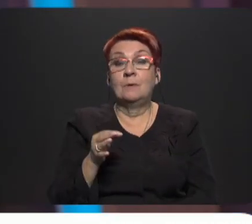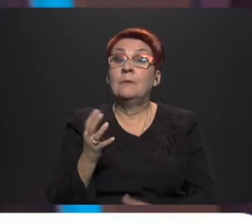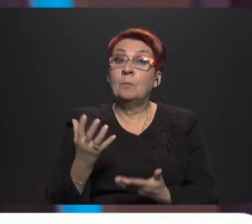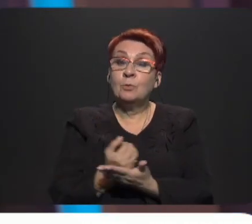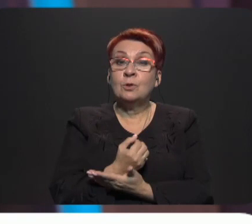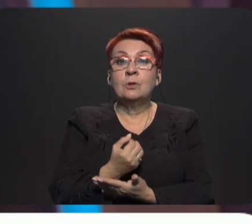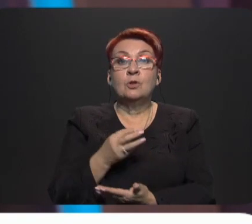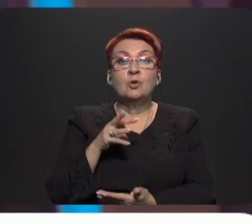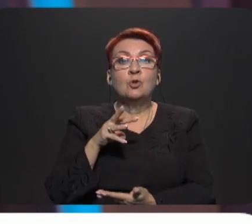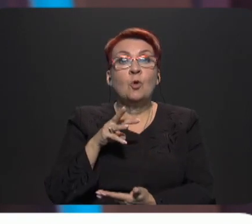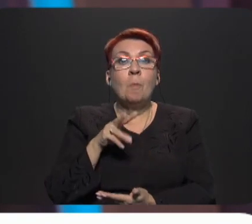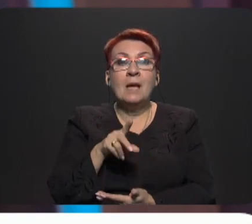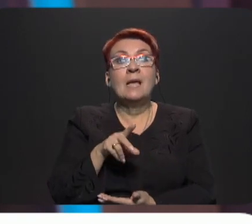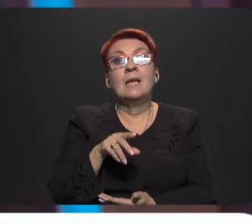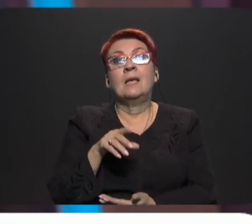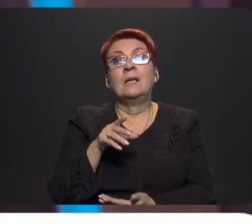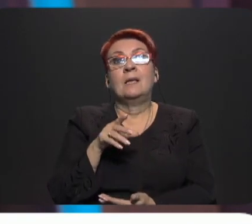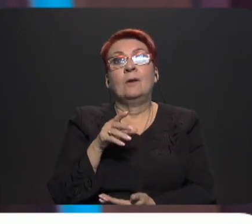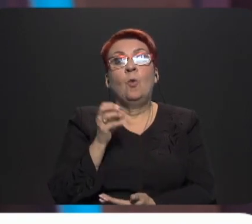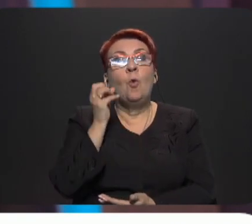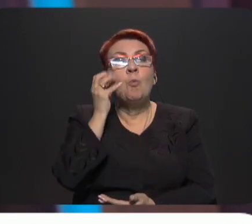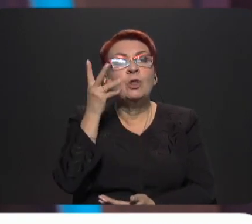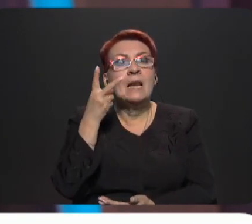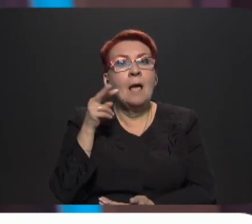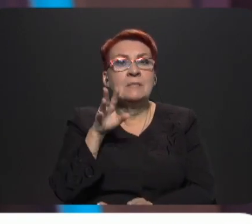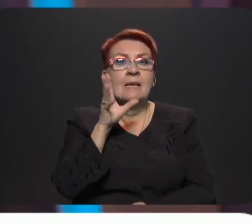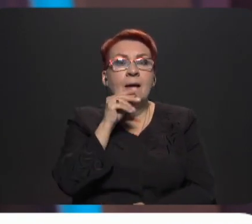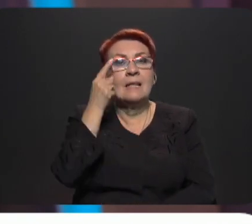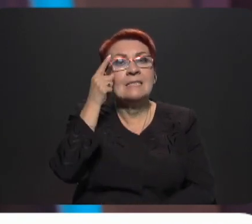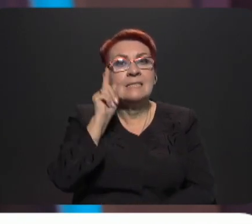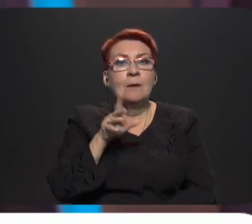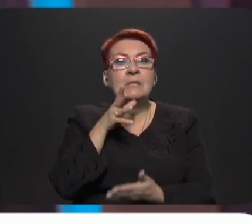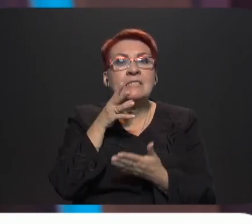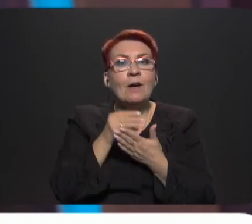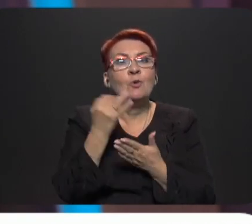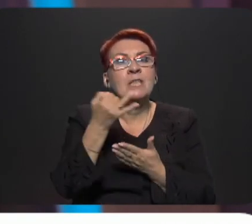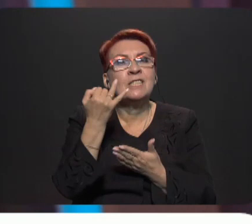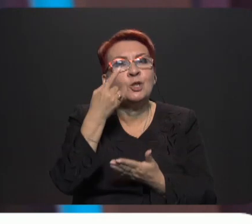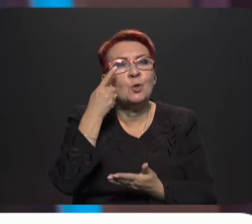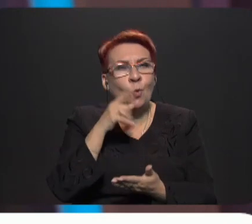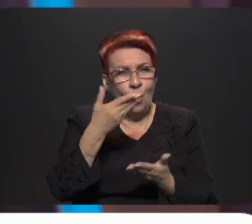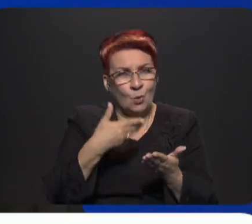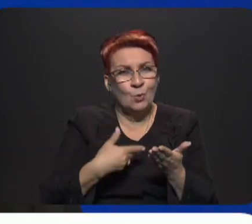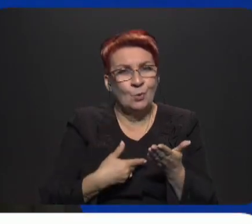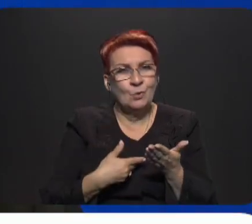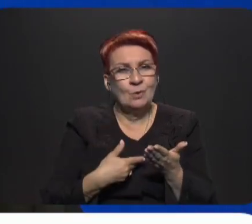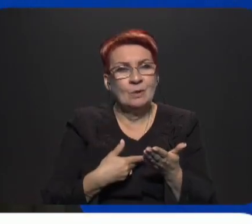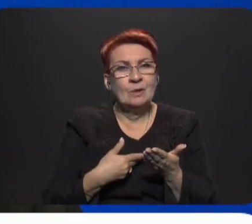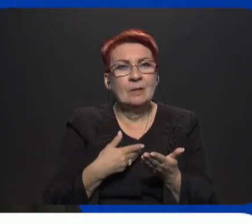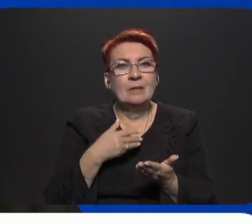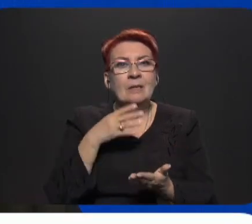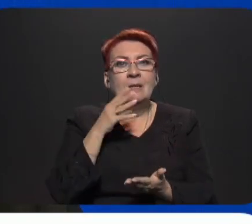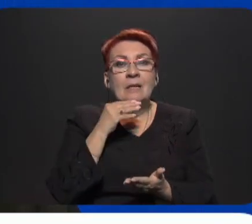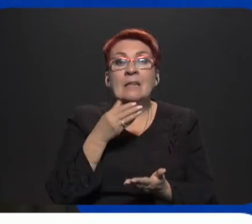мы умудряемся, когда знаем свою историю, и когда